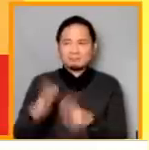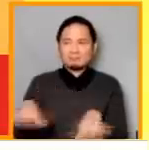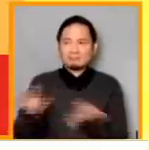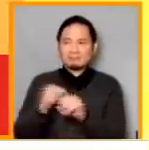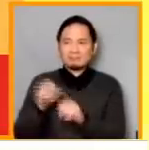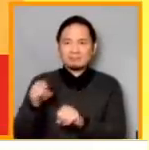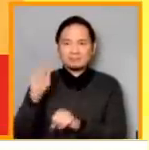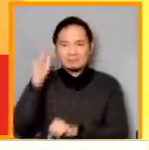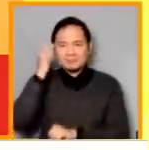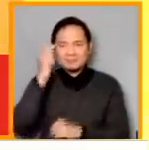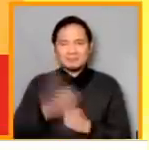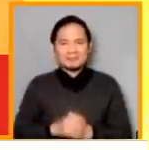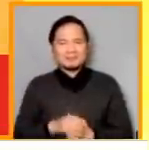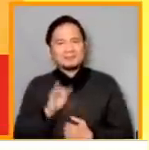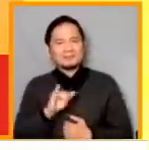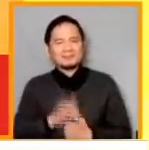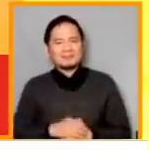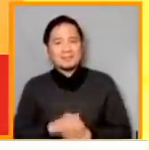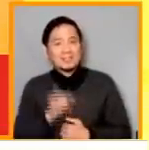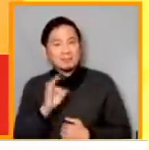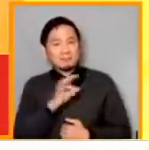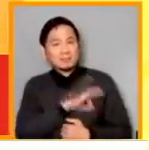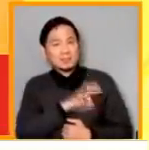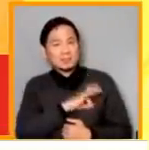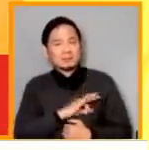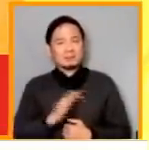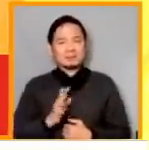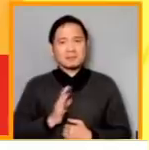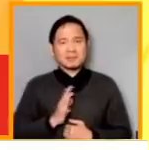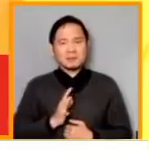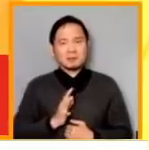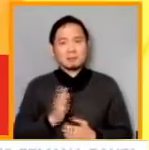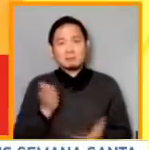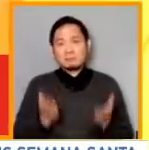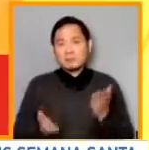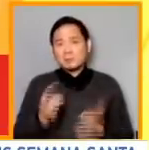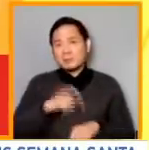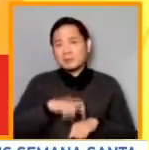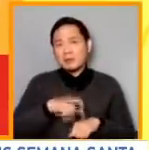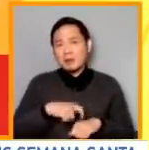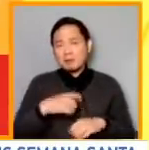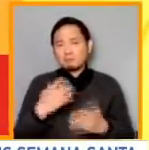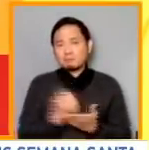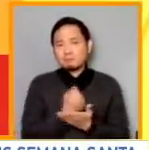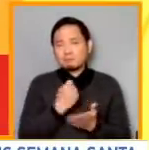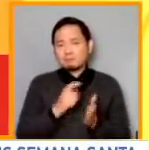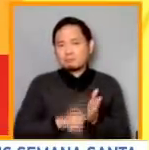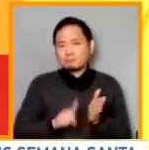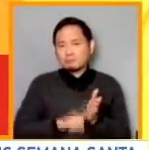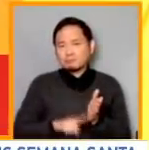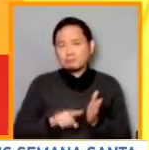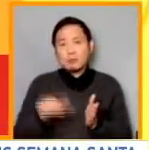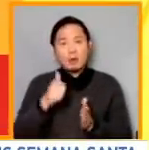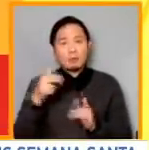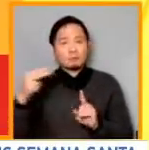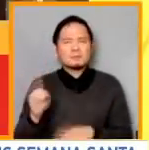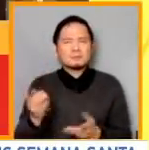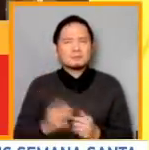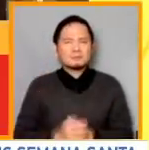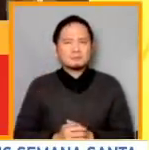kung maganda naman ang layunin, siguro talagang napapanahon na rin pag-aralan. Ano naman kaya ang hirit ng mga kapuso natin online kaugnay nito,